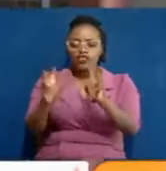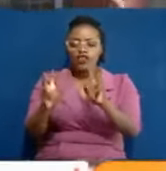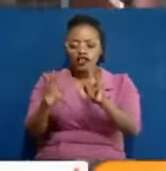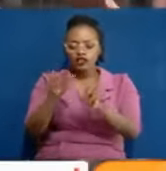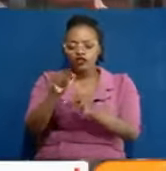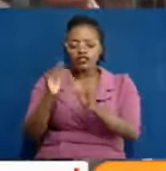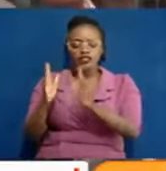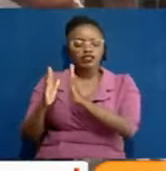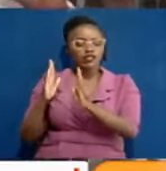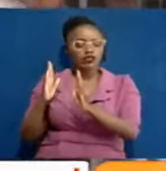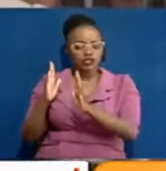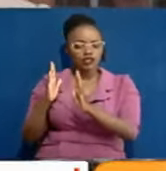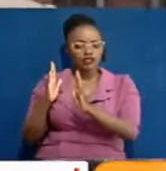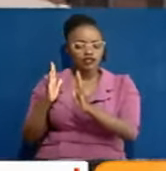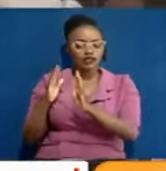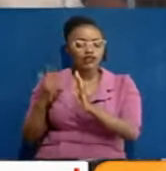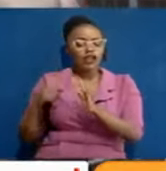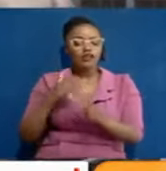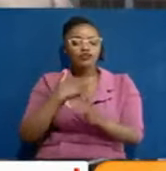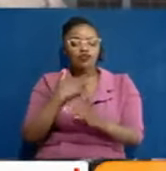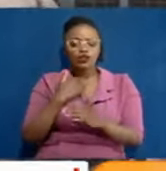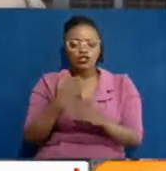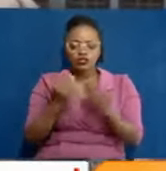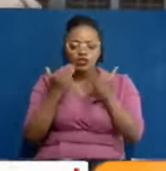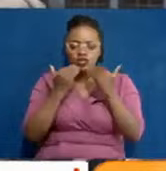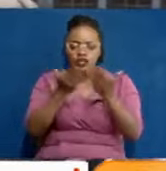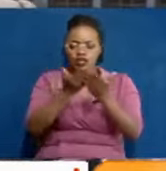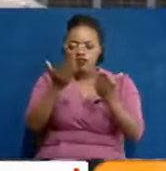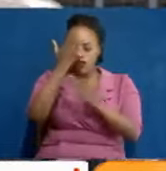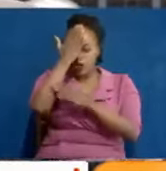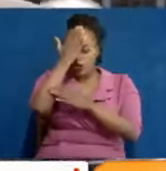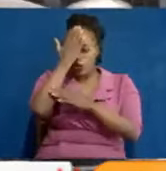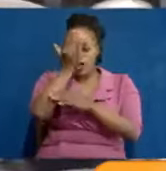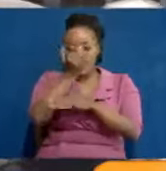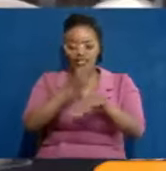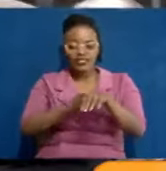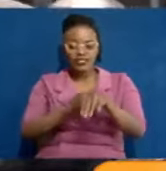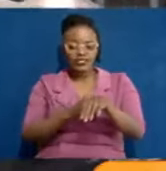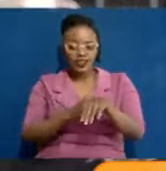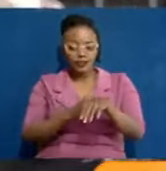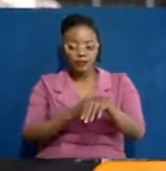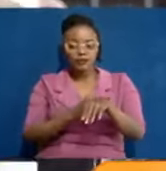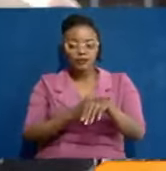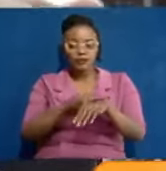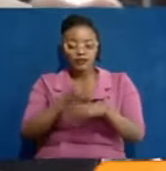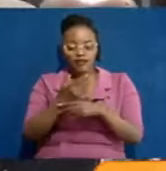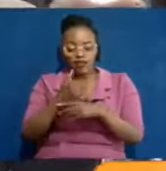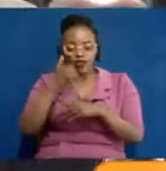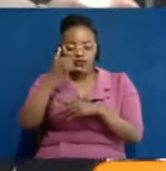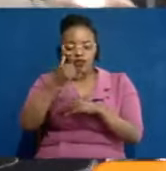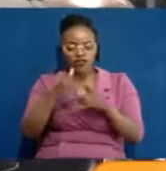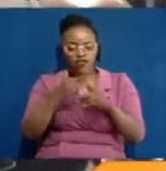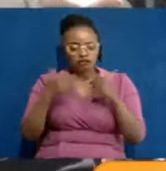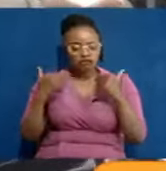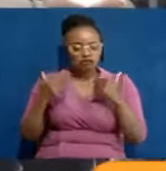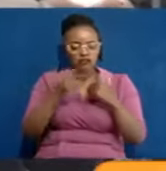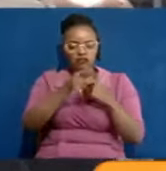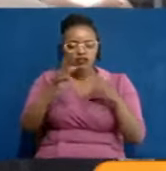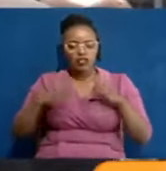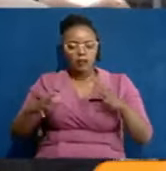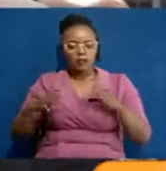ya usalama. Na tunataka tuwashukuru kwa sababu wakati kamsa ilipigwa, nini kama